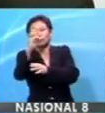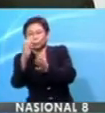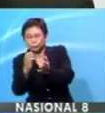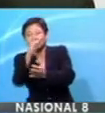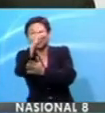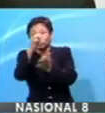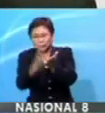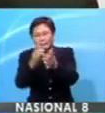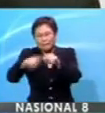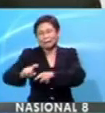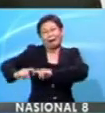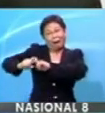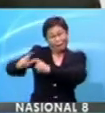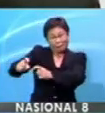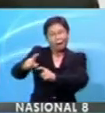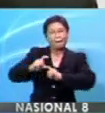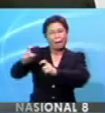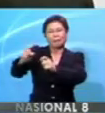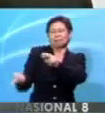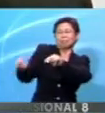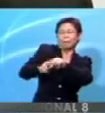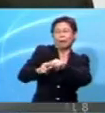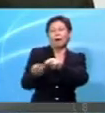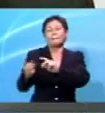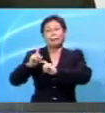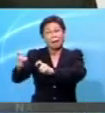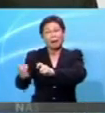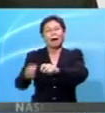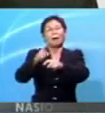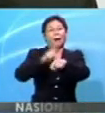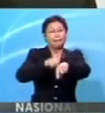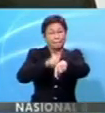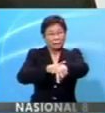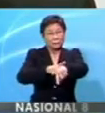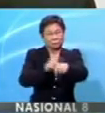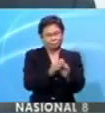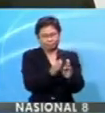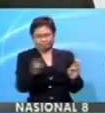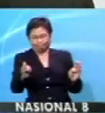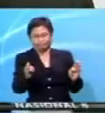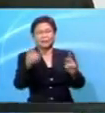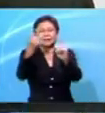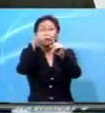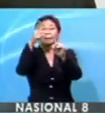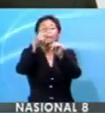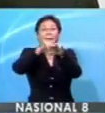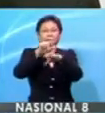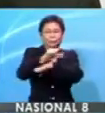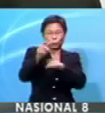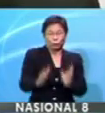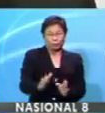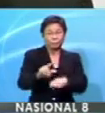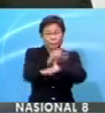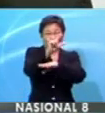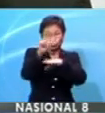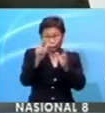bagi balik pertambahan air kepada pelanggan-pelanggan